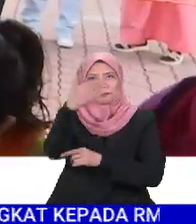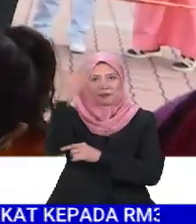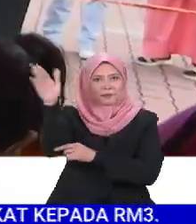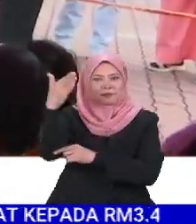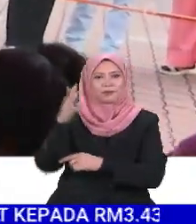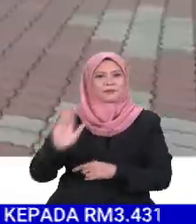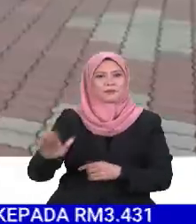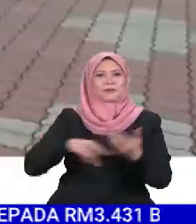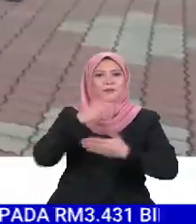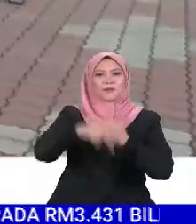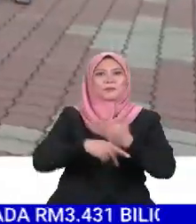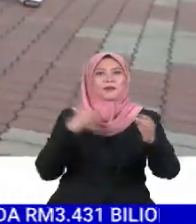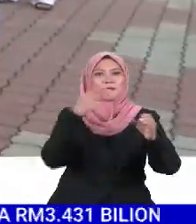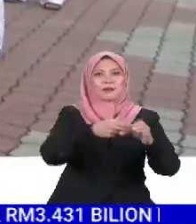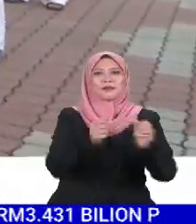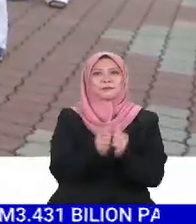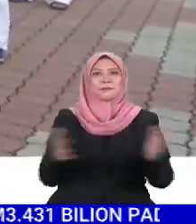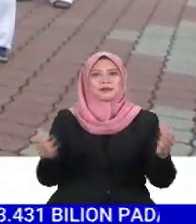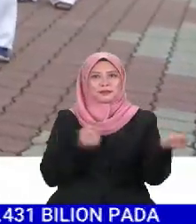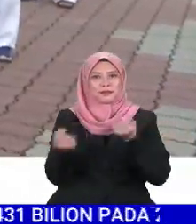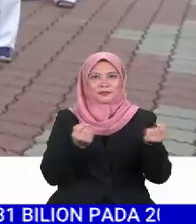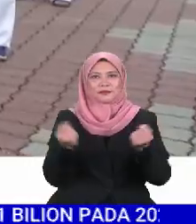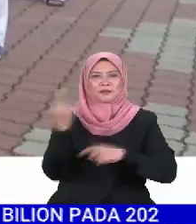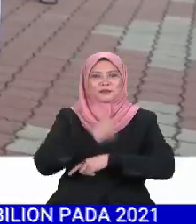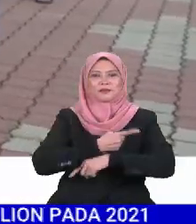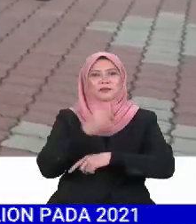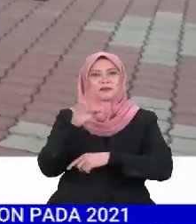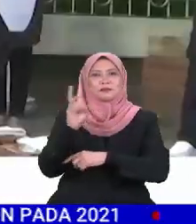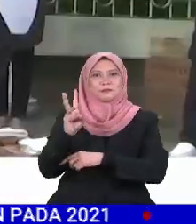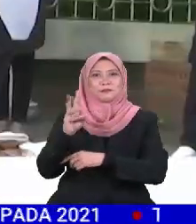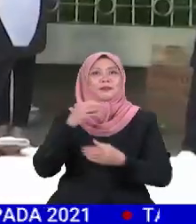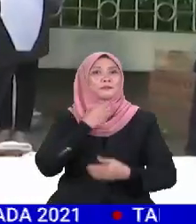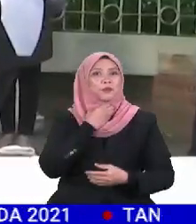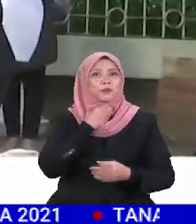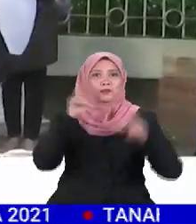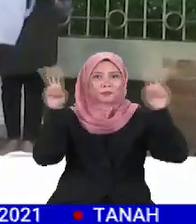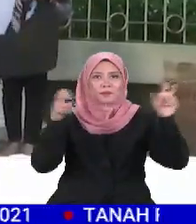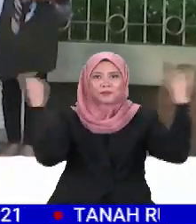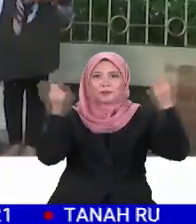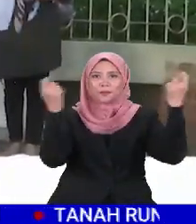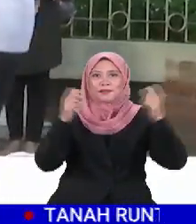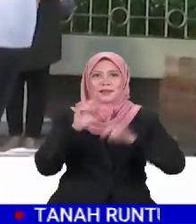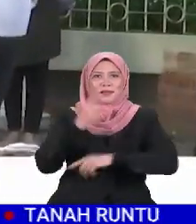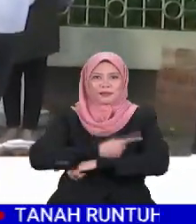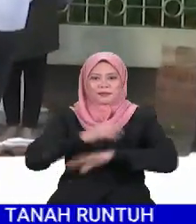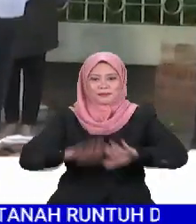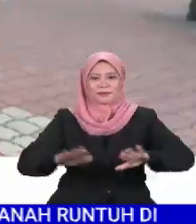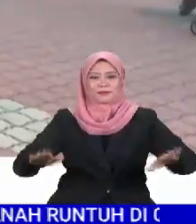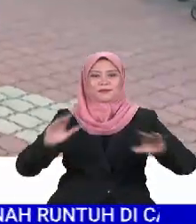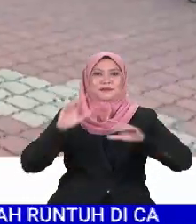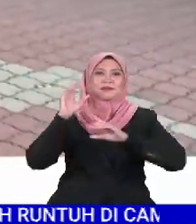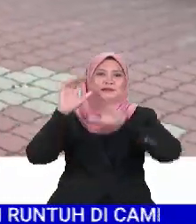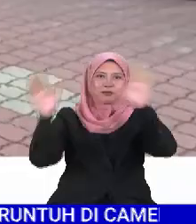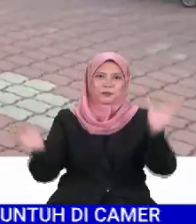ketika menghadiri program hari tanpa kereta kali ke-56 di Ipoh bertemakan sambutan hari kanak-kanak sedunia